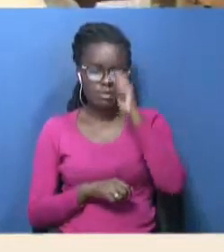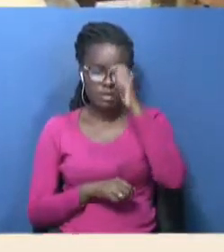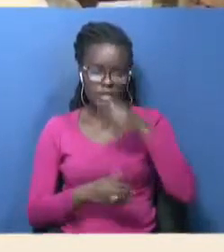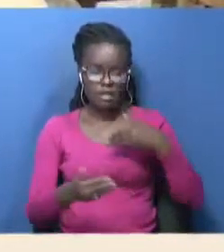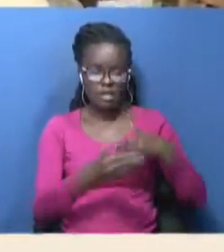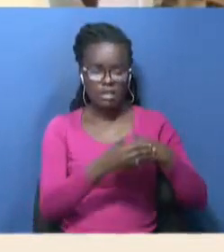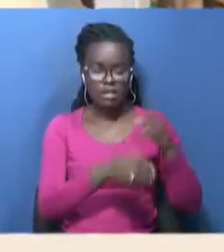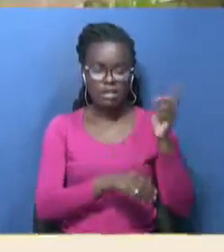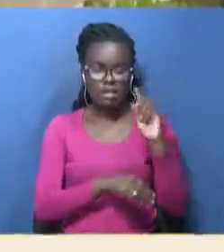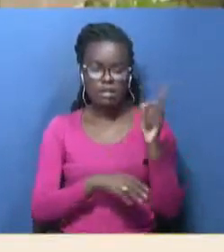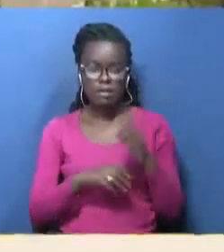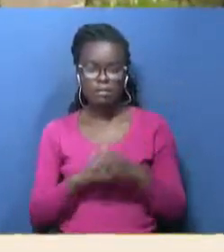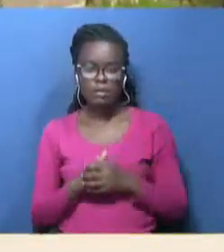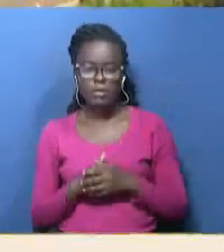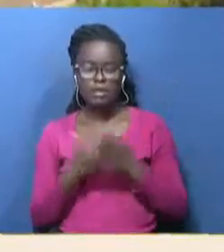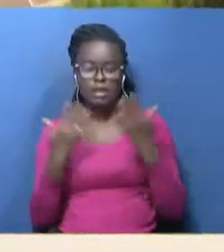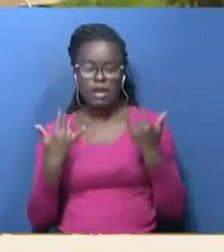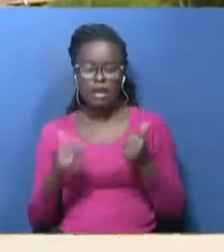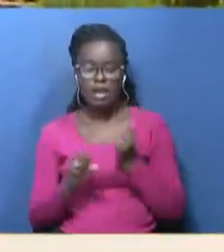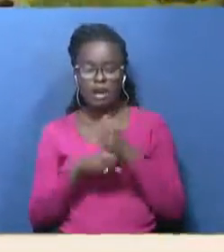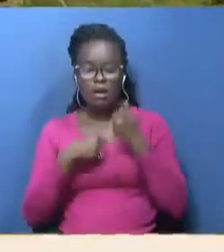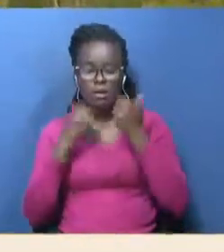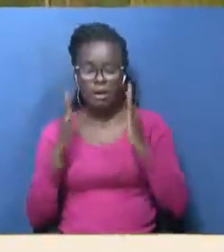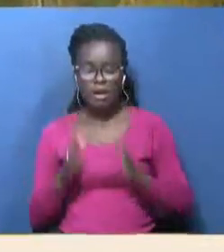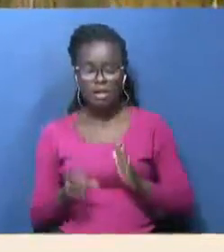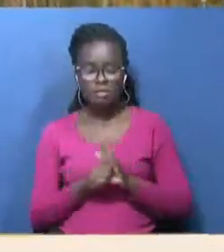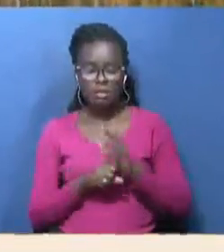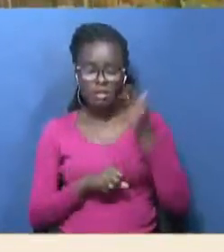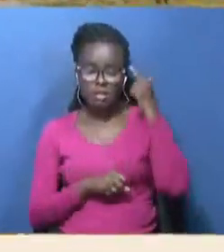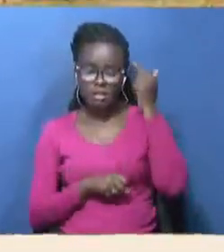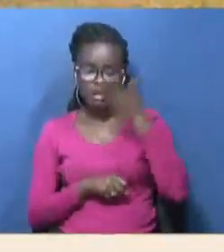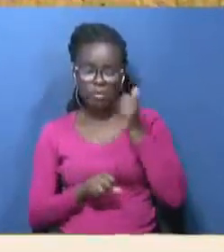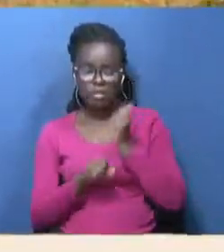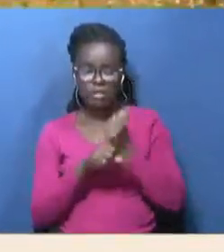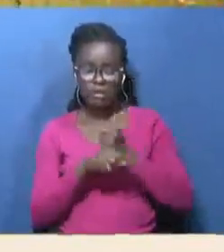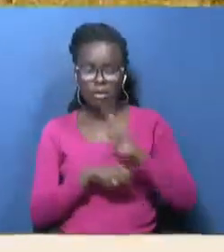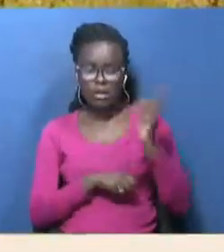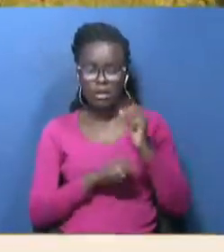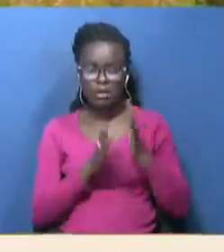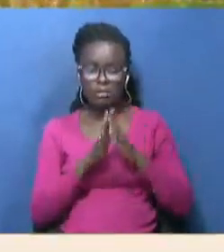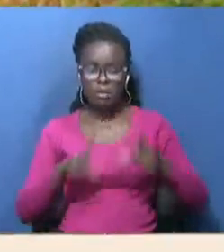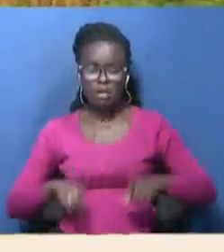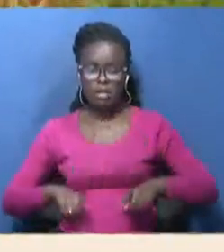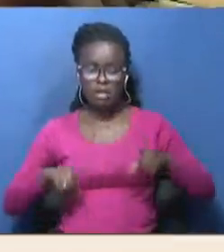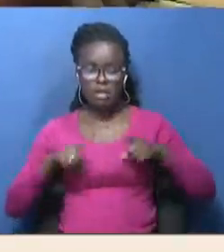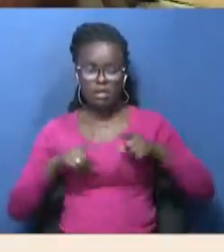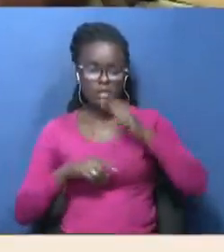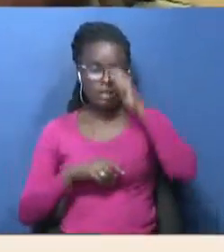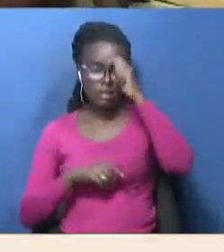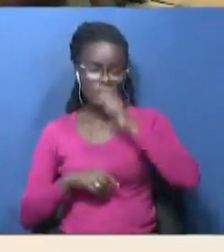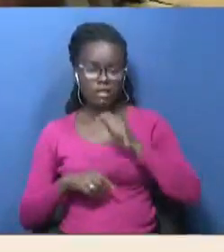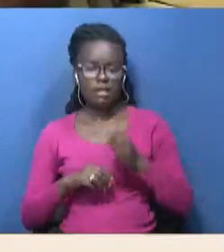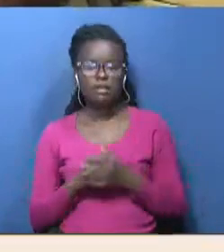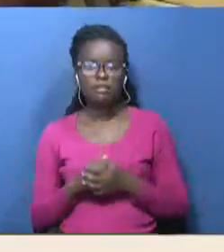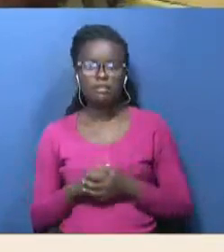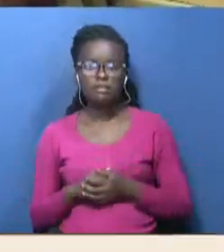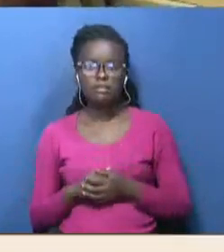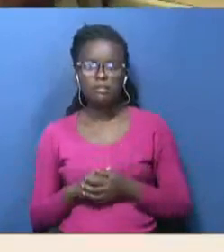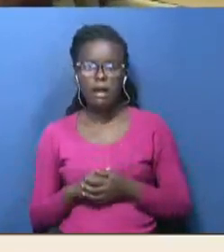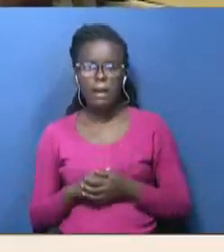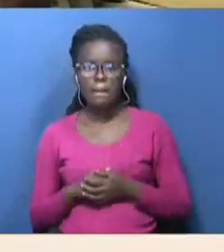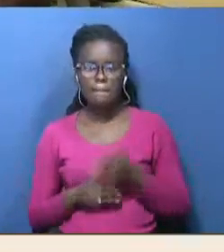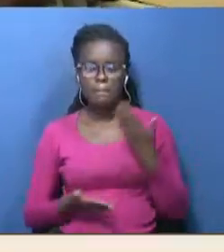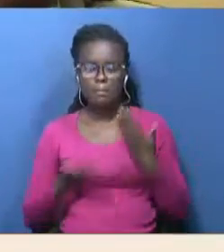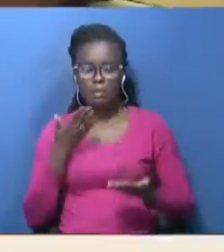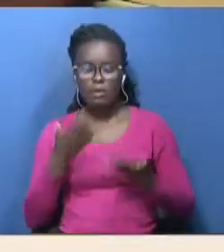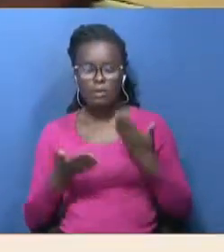mũnene wa Nairobi, rĩu aruti wĩra aingĩ magĩcagũra kũruta wĩra Nairobi na gũikara nginyagia gĩcigo-inĩ gĩa Thika. Thika imbere tondũ ũngĩkompare